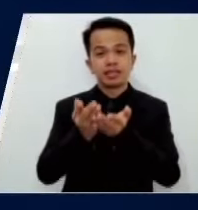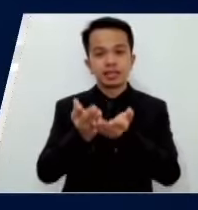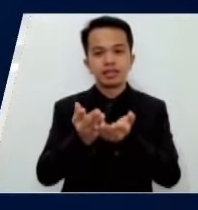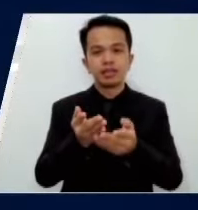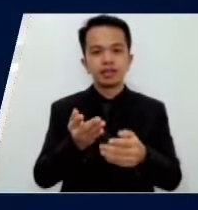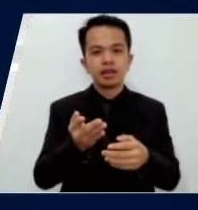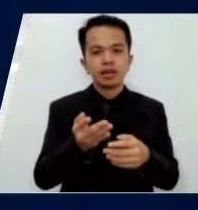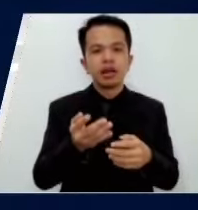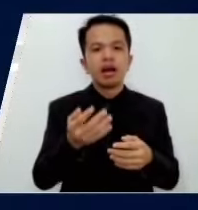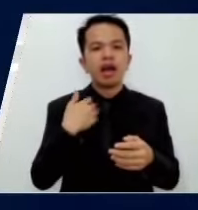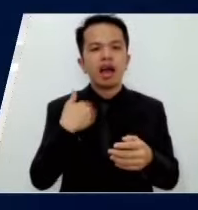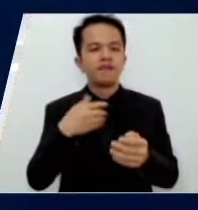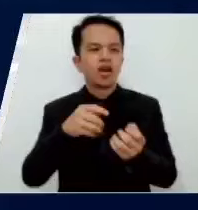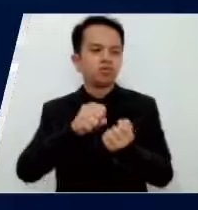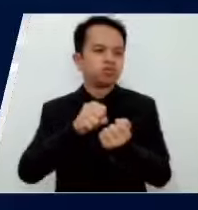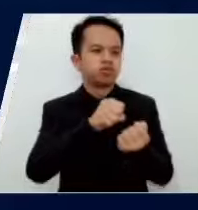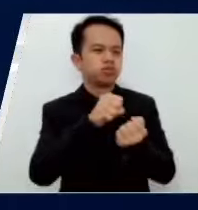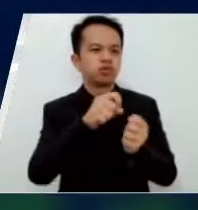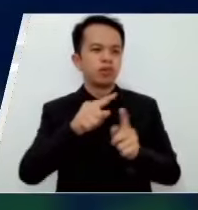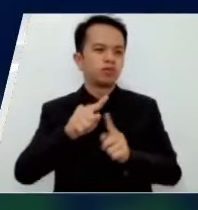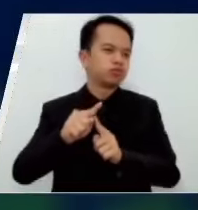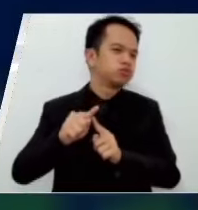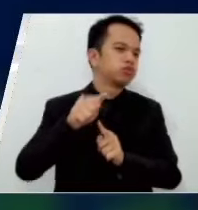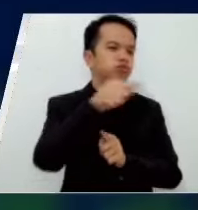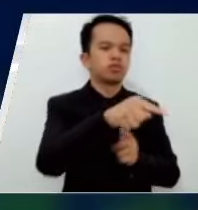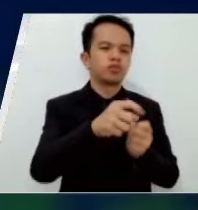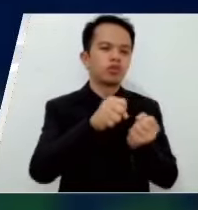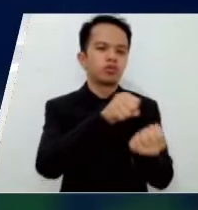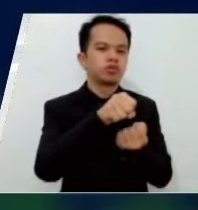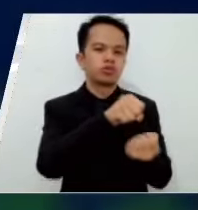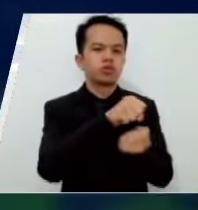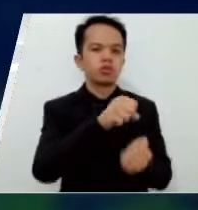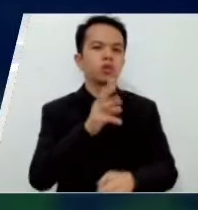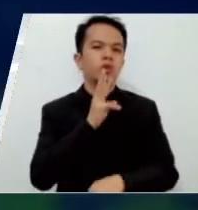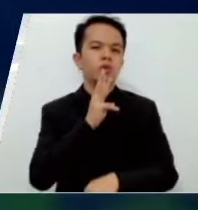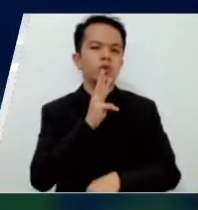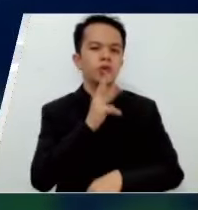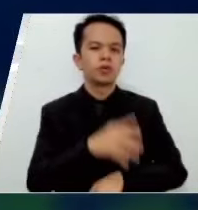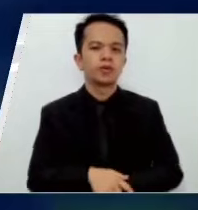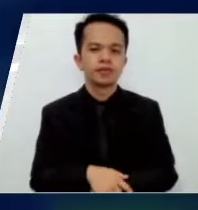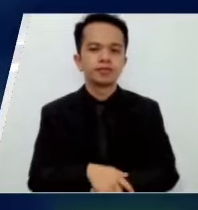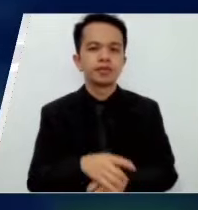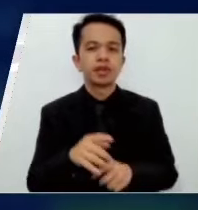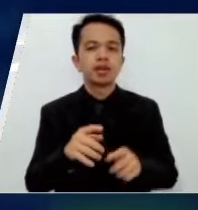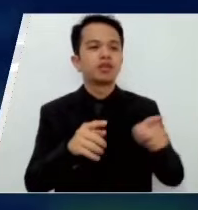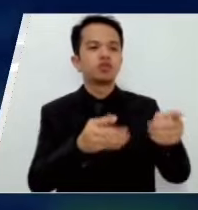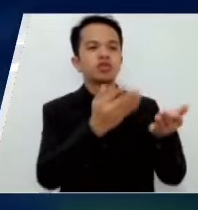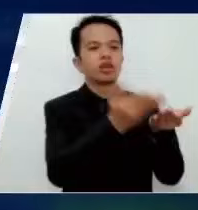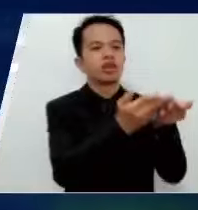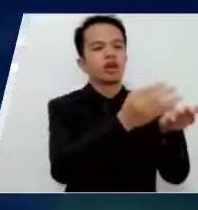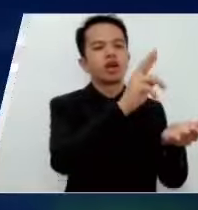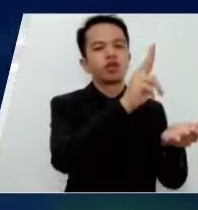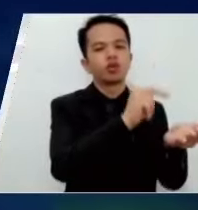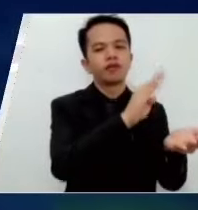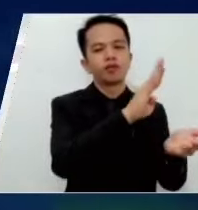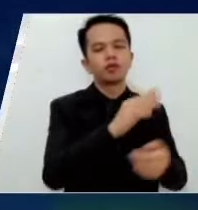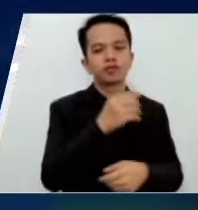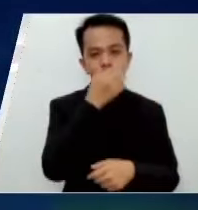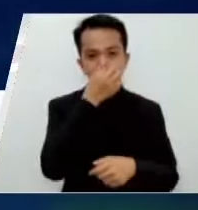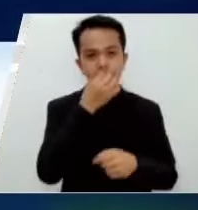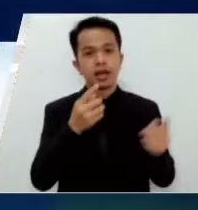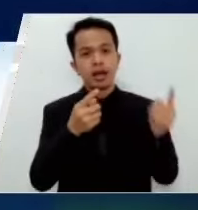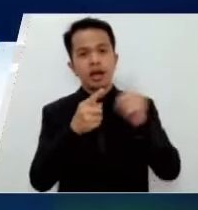21551 doing the direct shot, no, ng water cannon towards UM4. Umabot sa 8 direktang